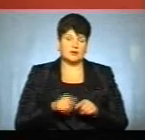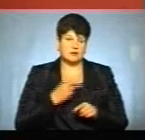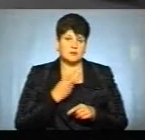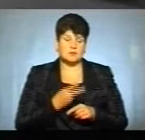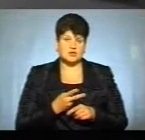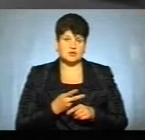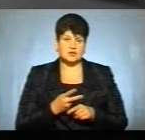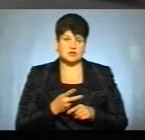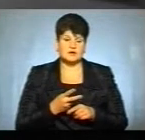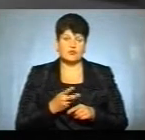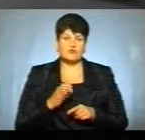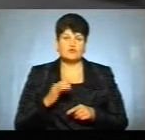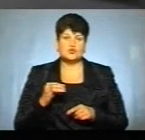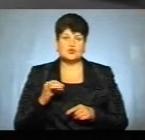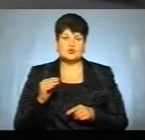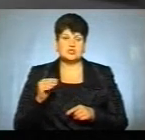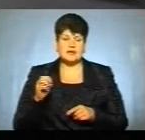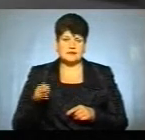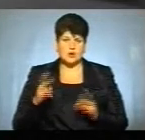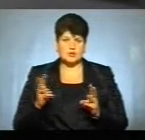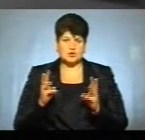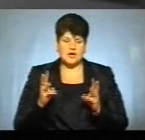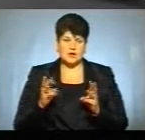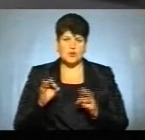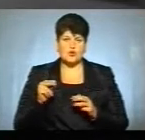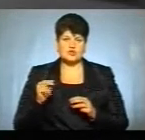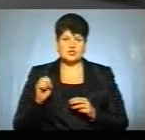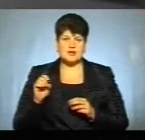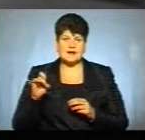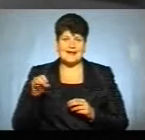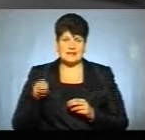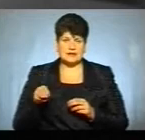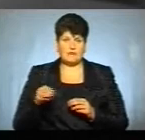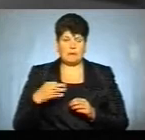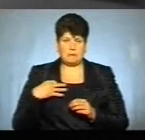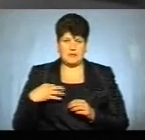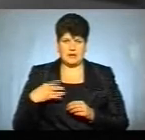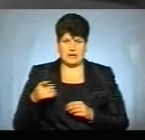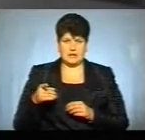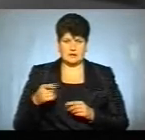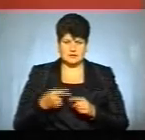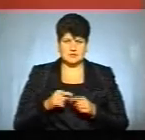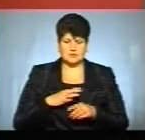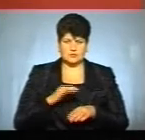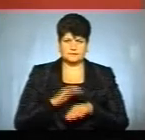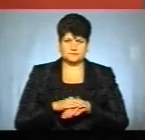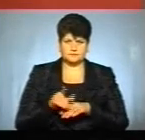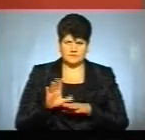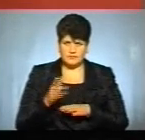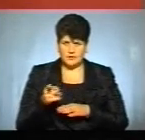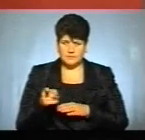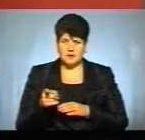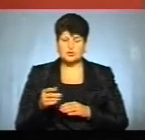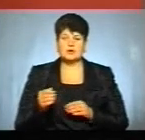в сюжеті, коли згорають очерет у Білій, я так зрозумів, це був зафіксований цей випадок, а це